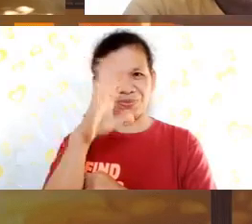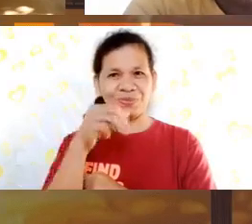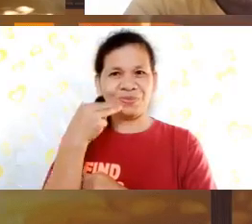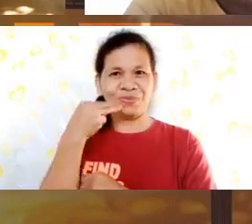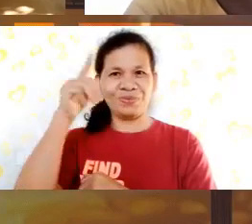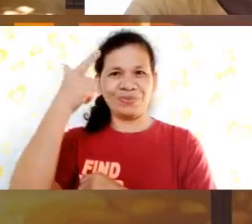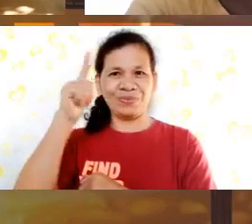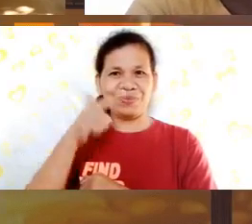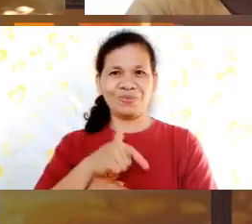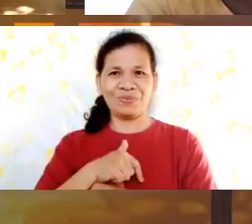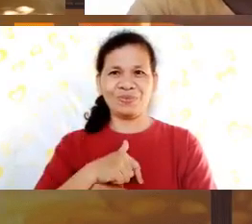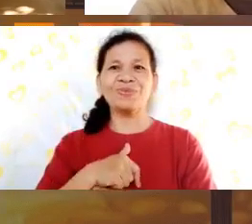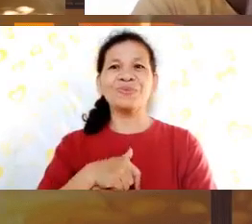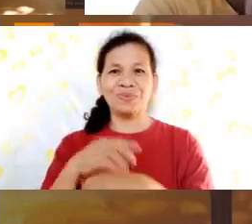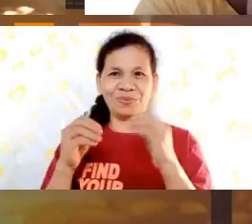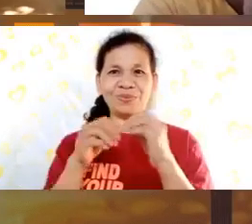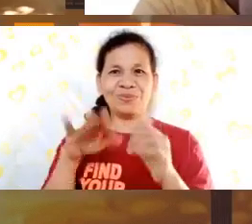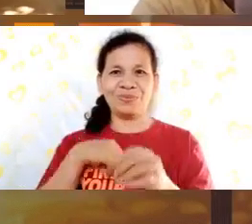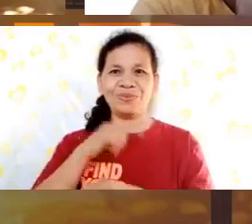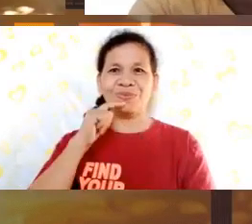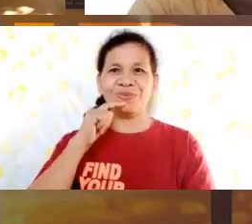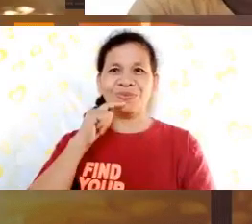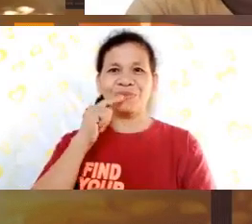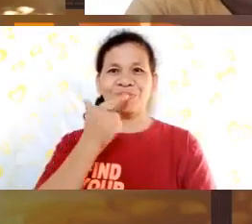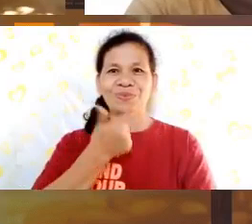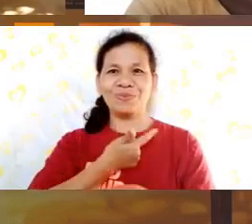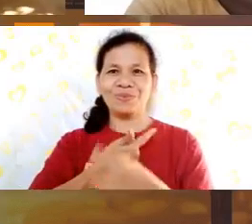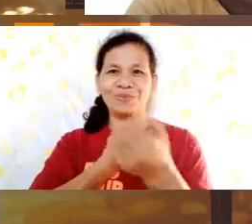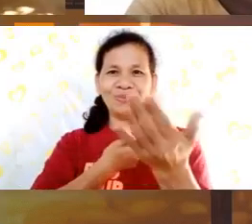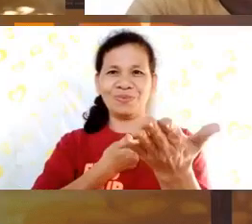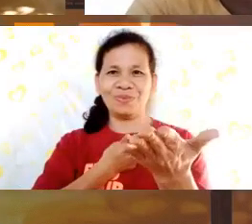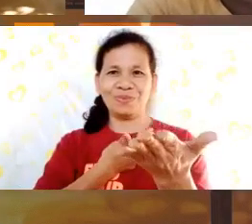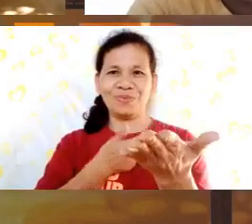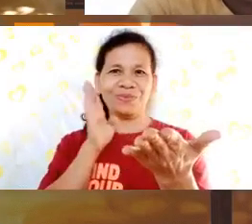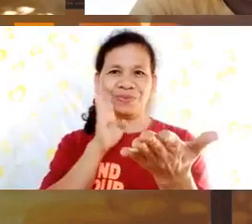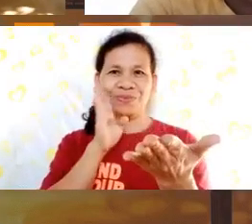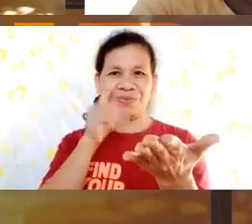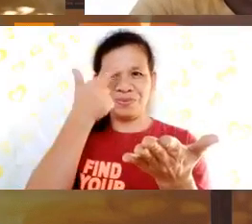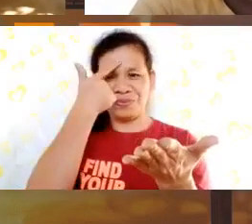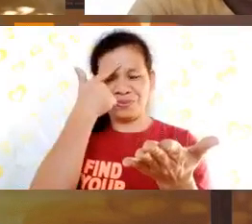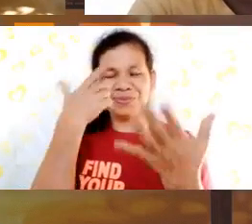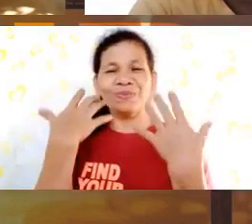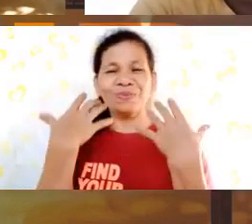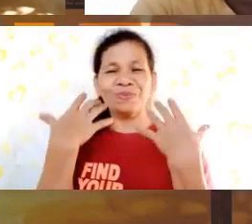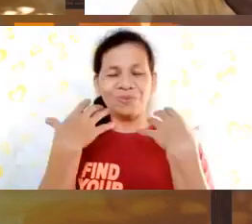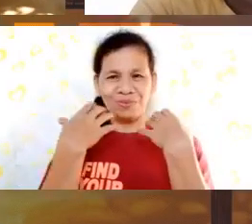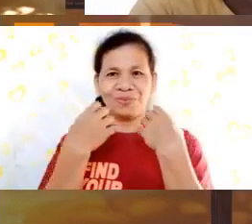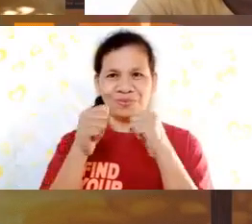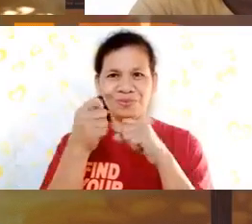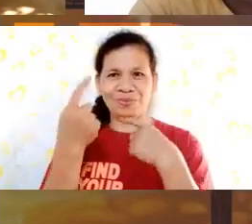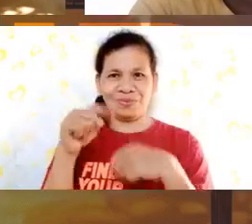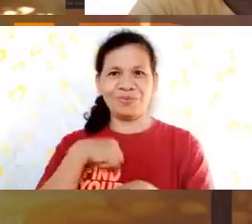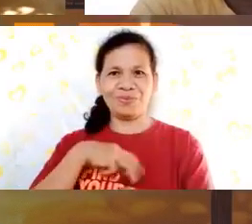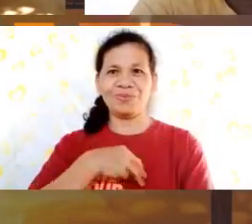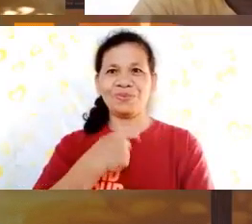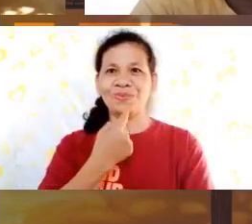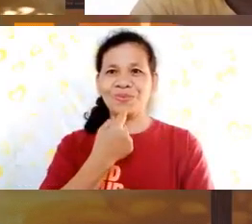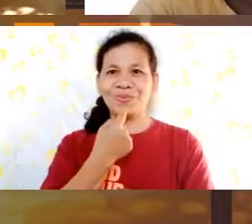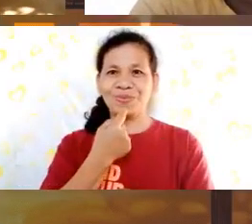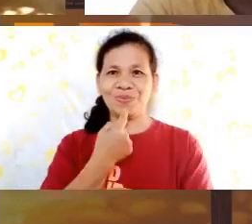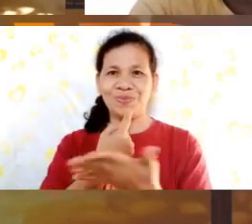At ikisamat sa lahat, pinabati ko din po si Brother Glenn. Brother Glenn, magpagaling ka na dyan. Namimiss ka na namin sa Hope and